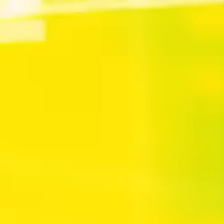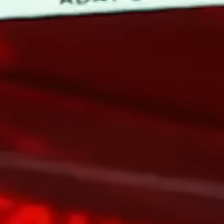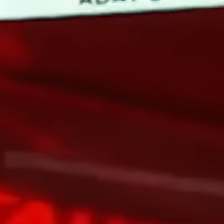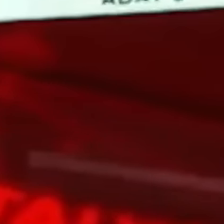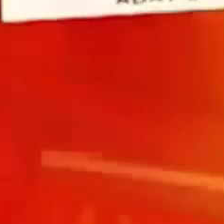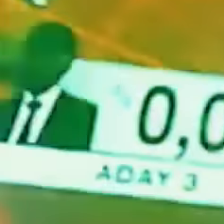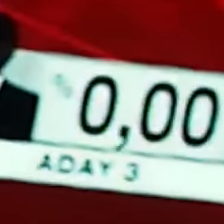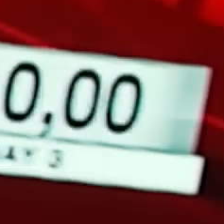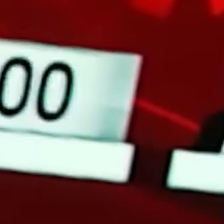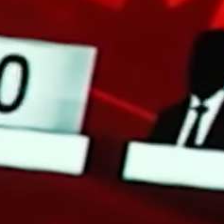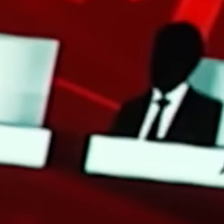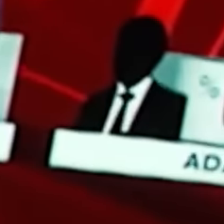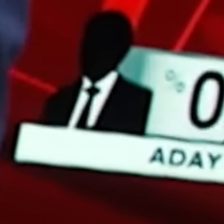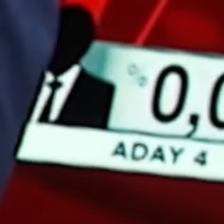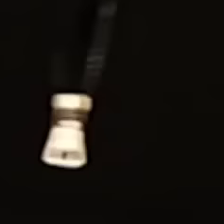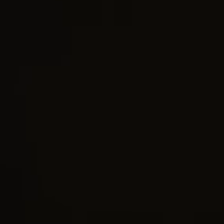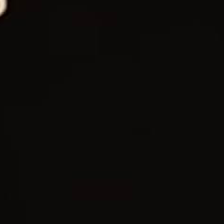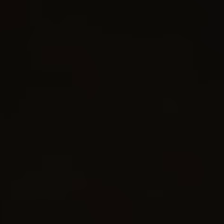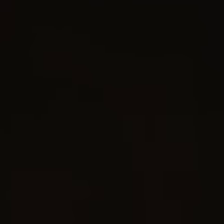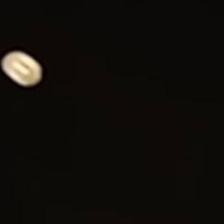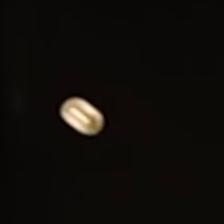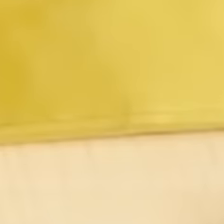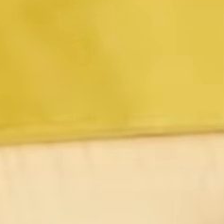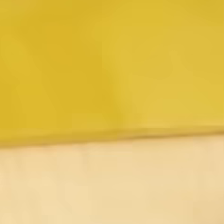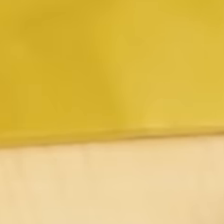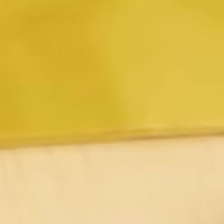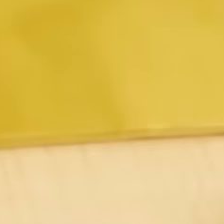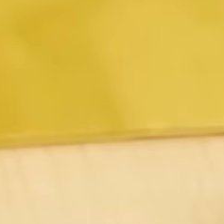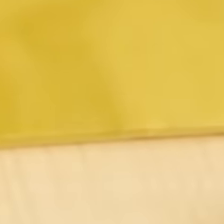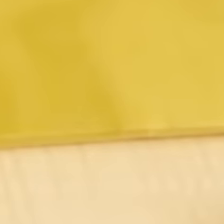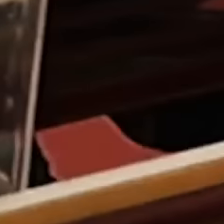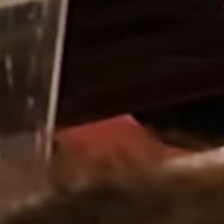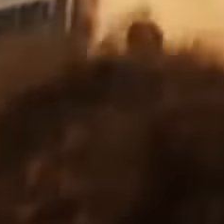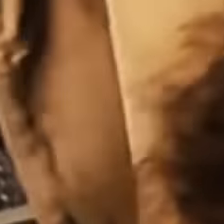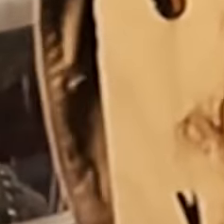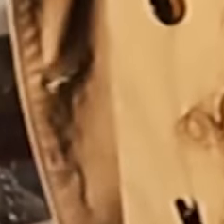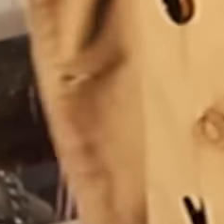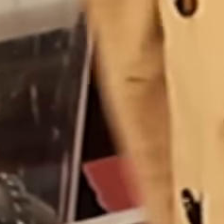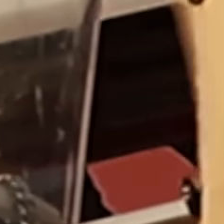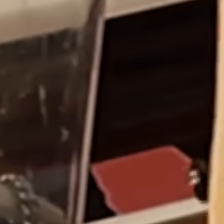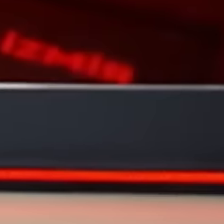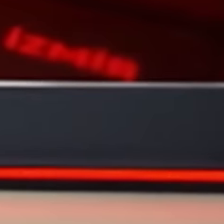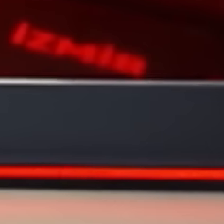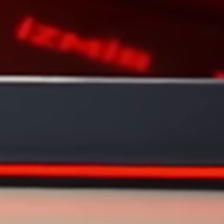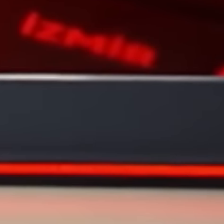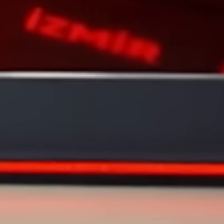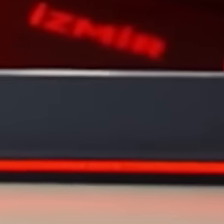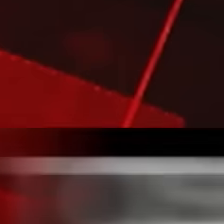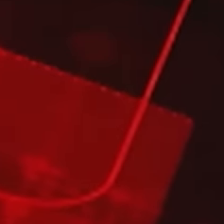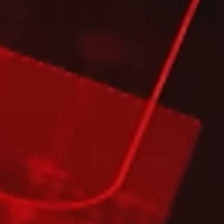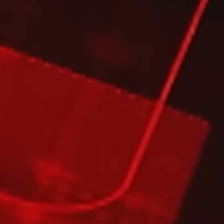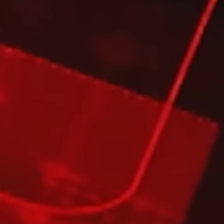güne demişti Selçuk Tepeli. Evet. İşte o günün içindeyiz. Seçmen oyunu kullanacak, sonucunu Nav Haber'den takip edecek. Yayın